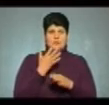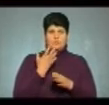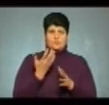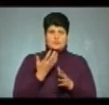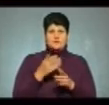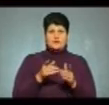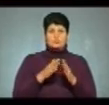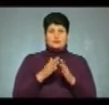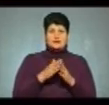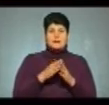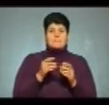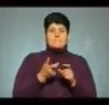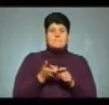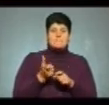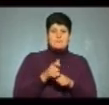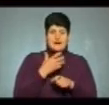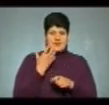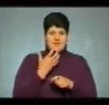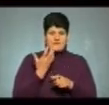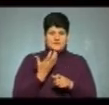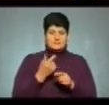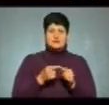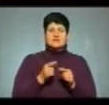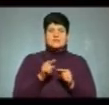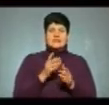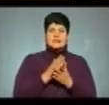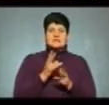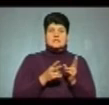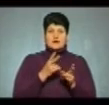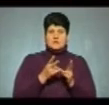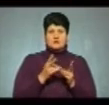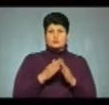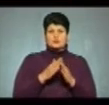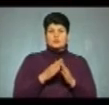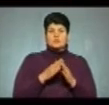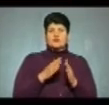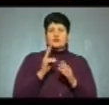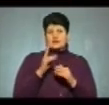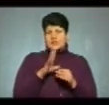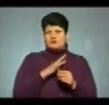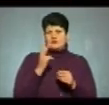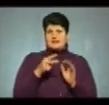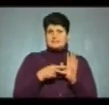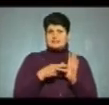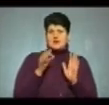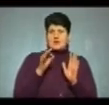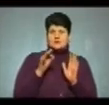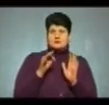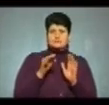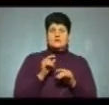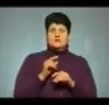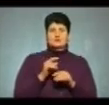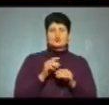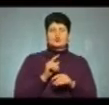і ми будинки перегрівали. Через то є оці скарги, що якщо в квартирі було 27 градусів, так, а нормативно 18